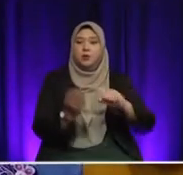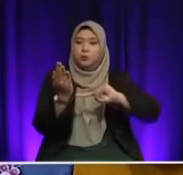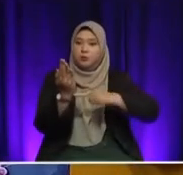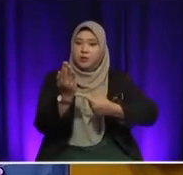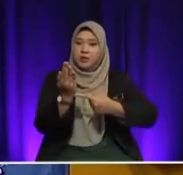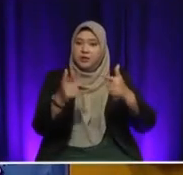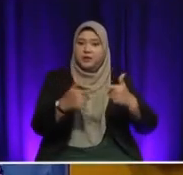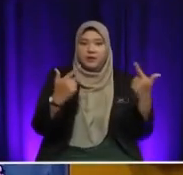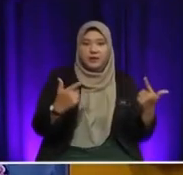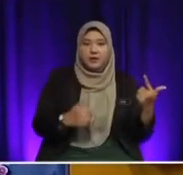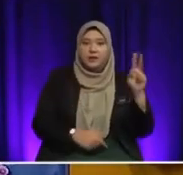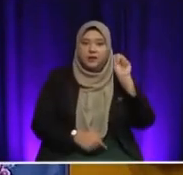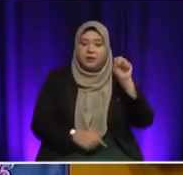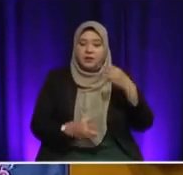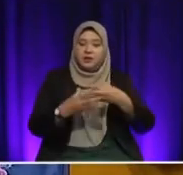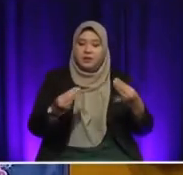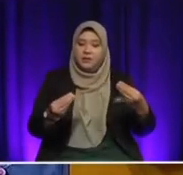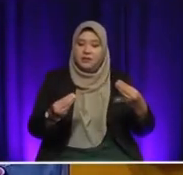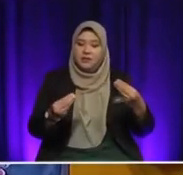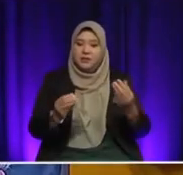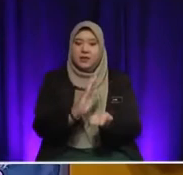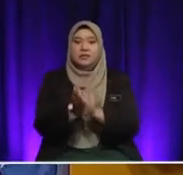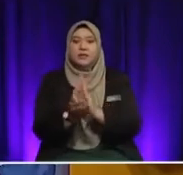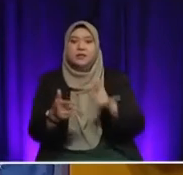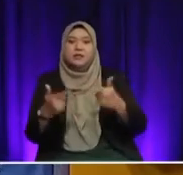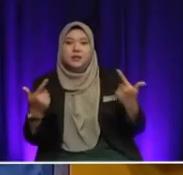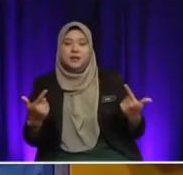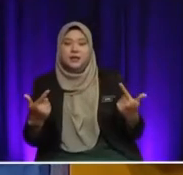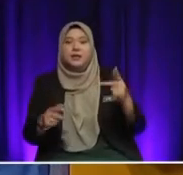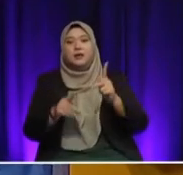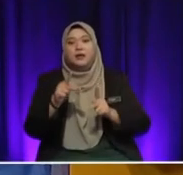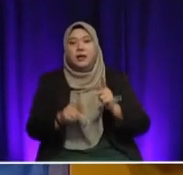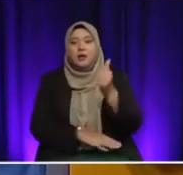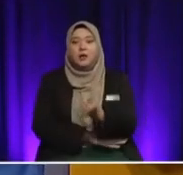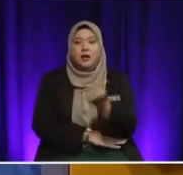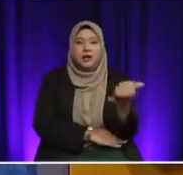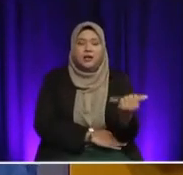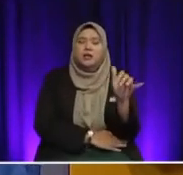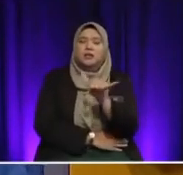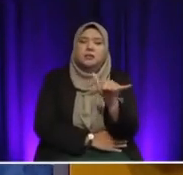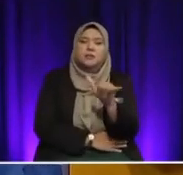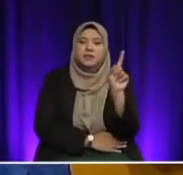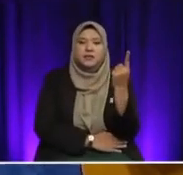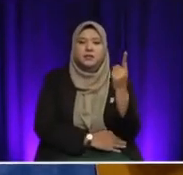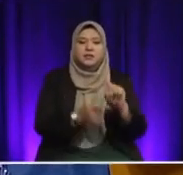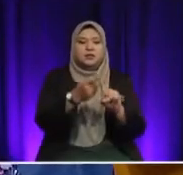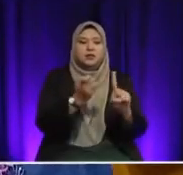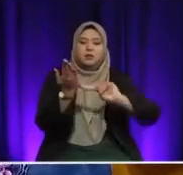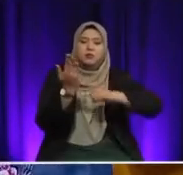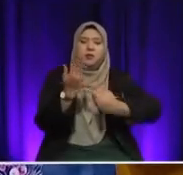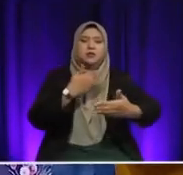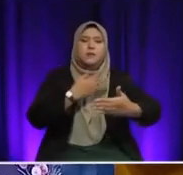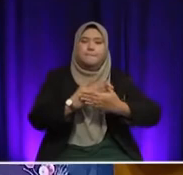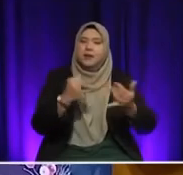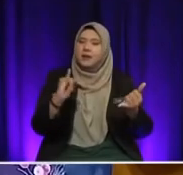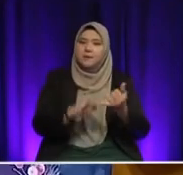dia macam tu juga. Contohnya gunting. Kalau kita mula amali dia gunting, akhirnya dia gunting jugalah. Dia tak berubah. Okey. Kalau